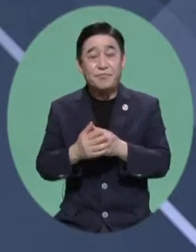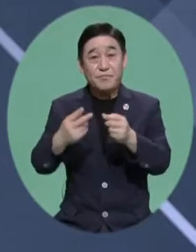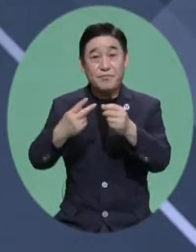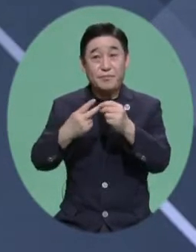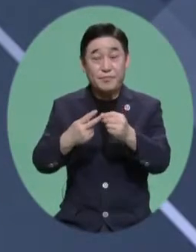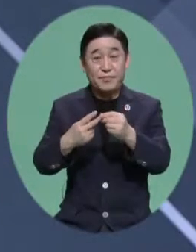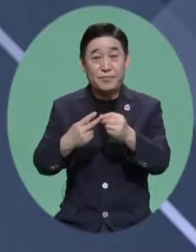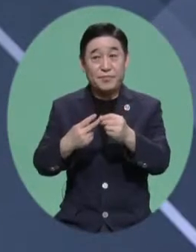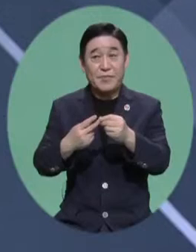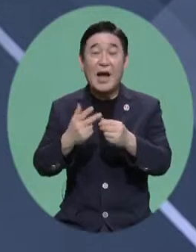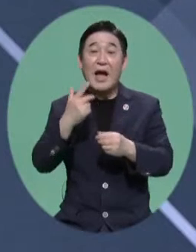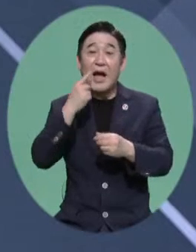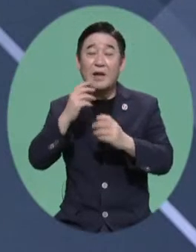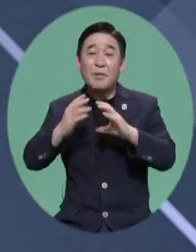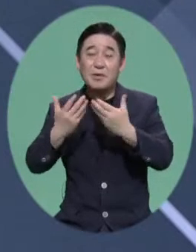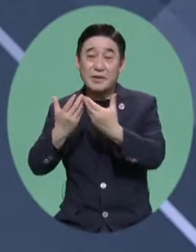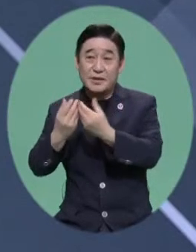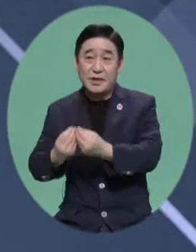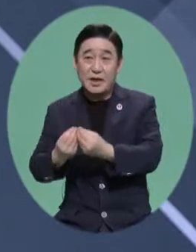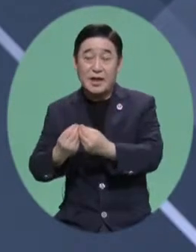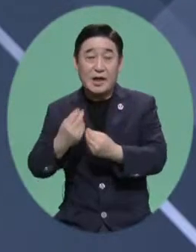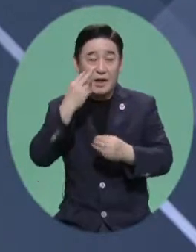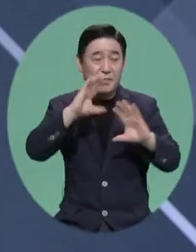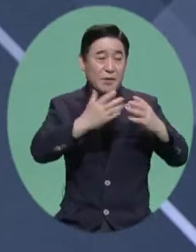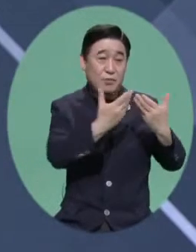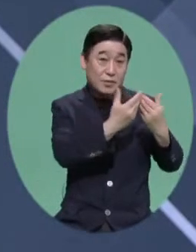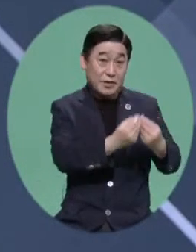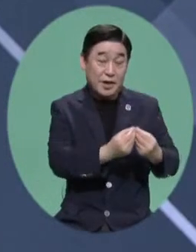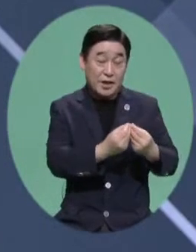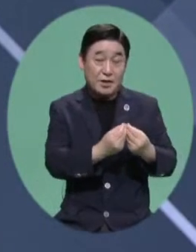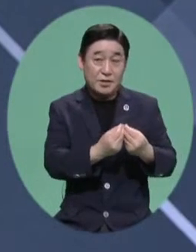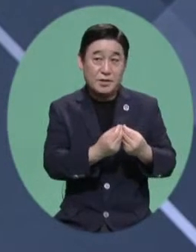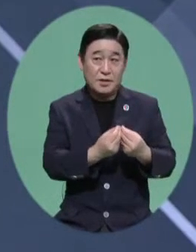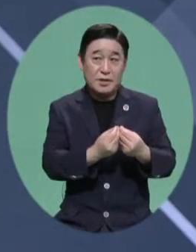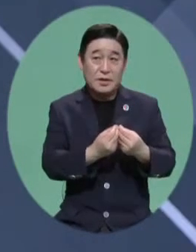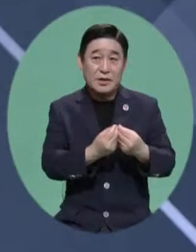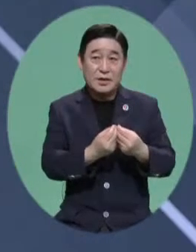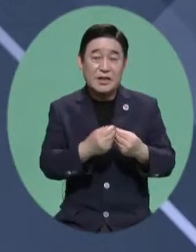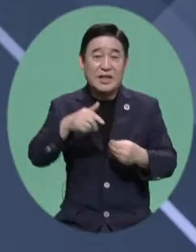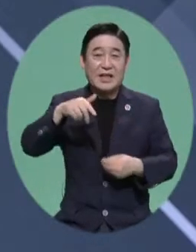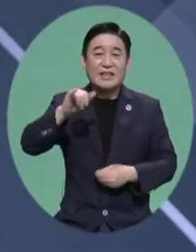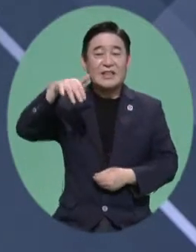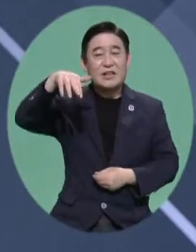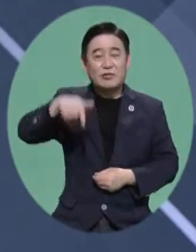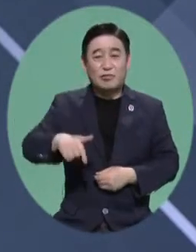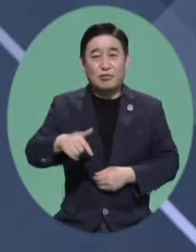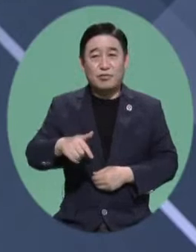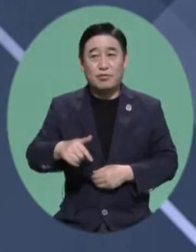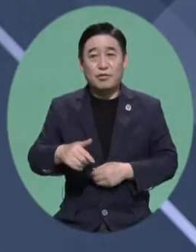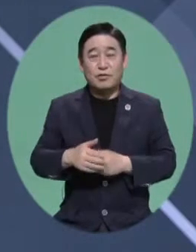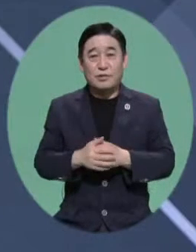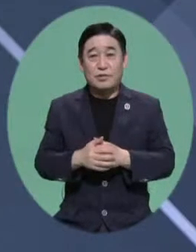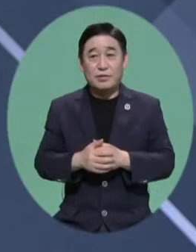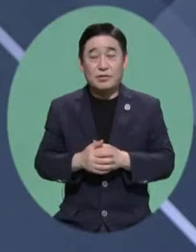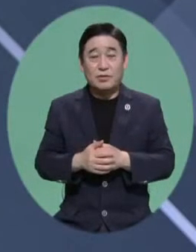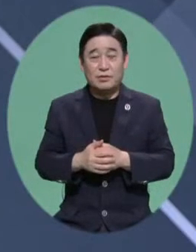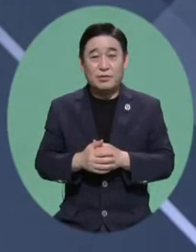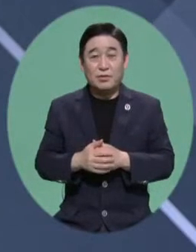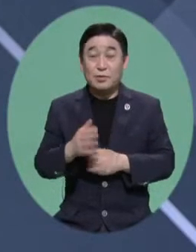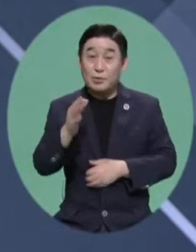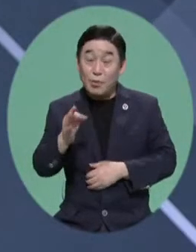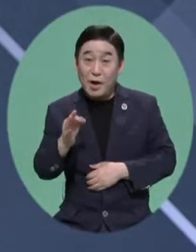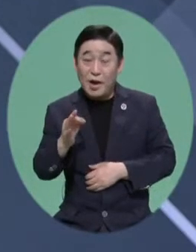그 다음에 또 일본 이라든지 또는 미국 같은 경우는 기축통화 9 아닙니까 즉 뭐 아무리